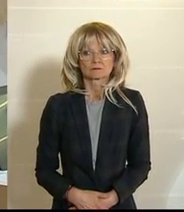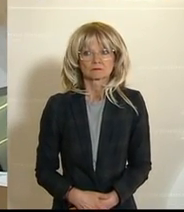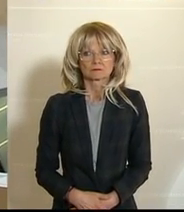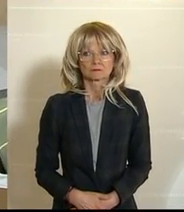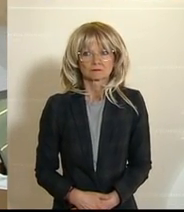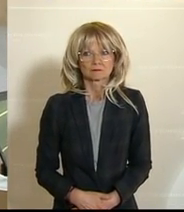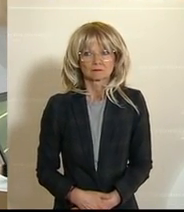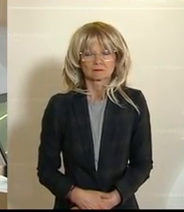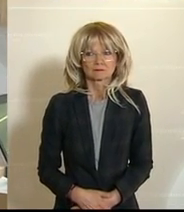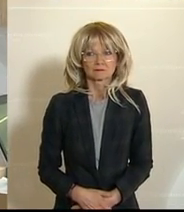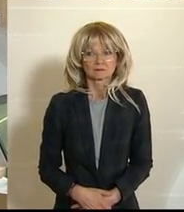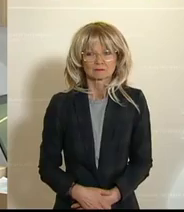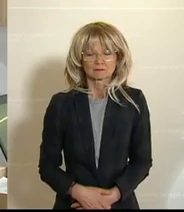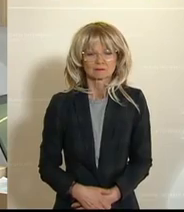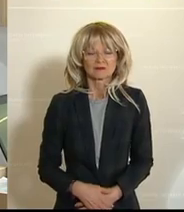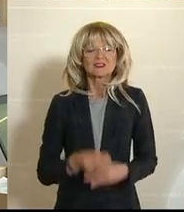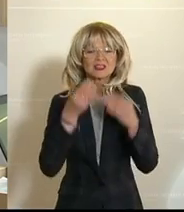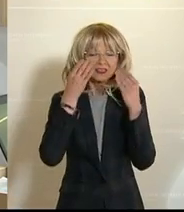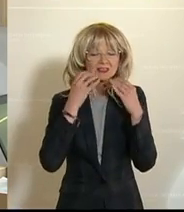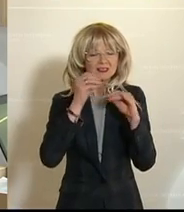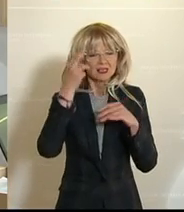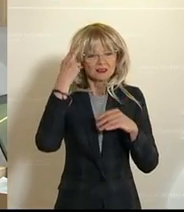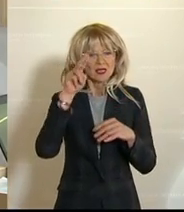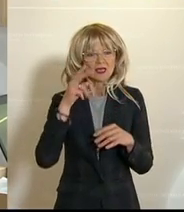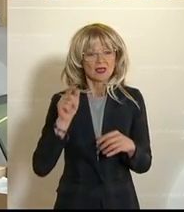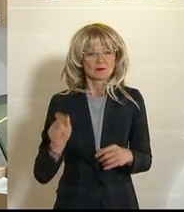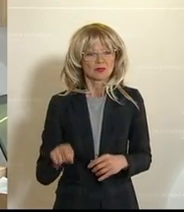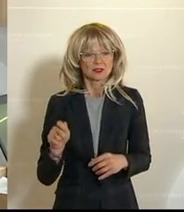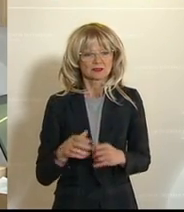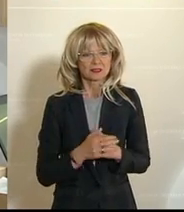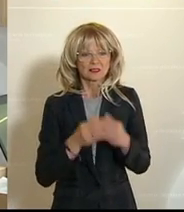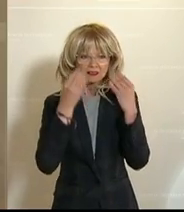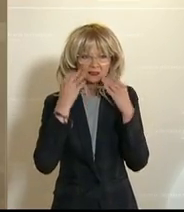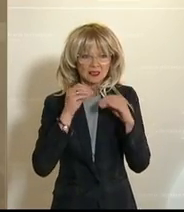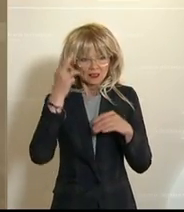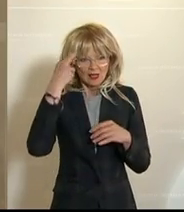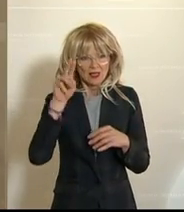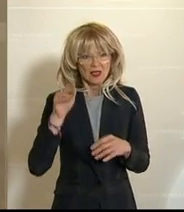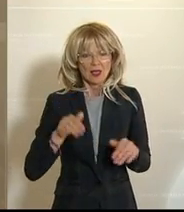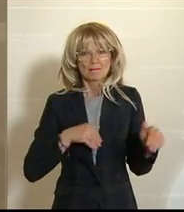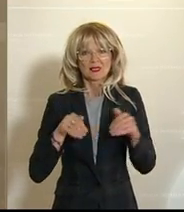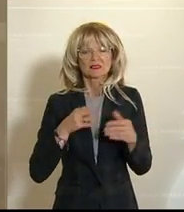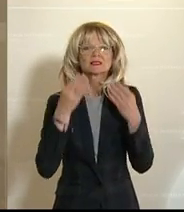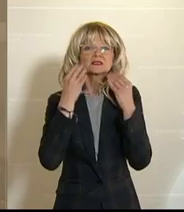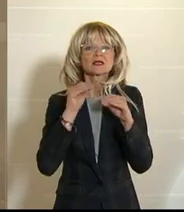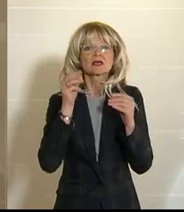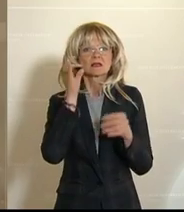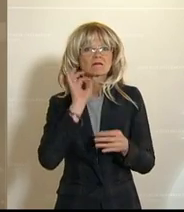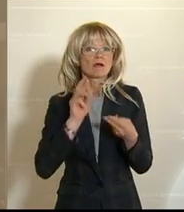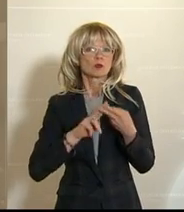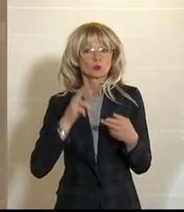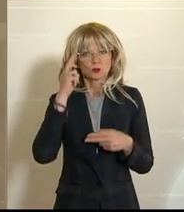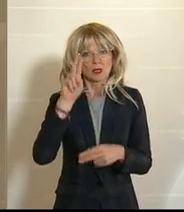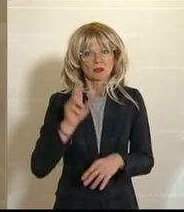Ja, sehr geehrter Herr Präsident, sehr geehrte Minister, sehr geehrter Herr Minister, sehr geehrte Damen und Herren.